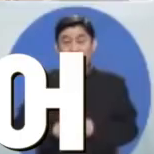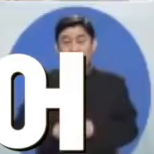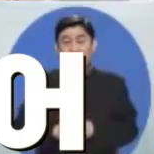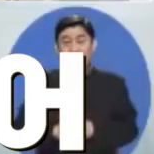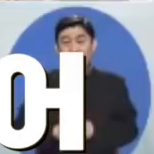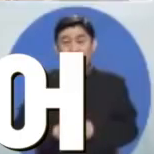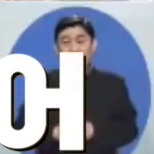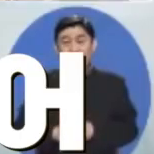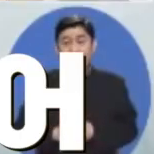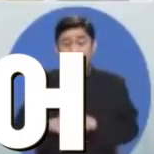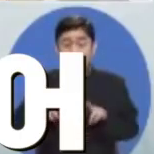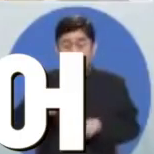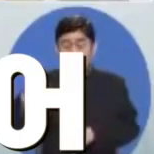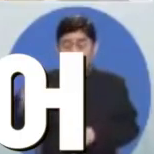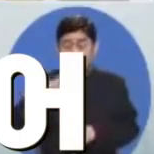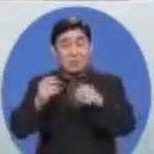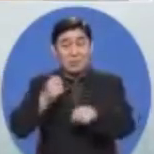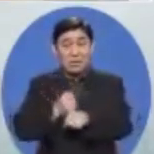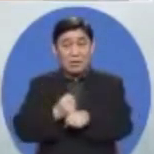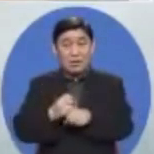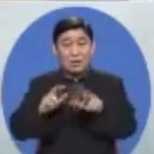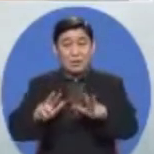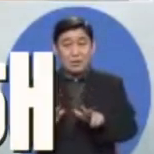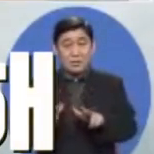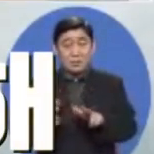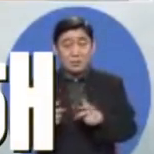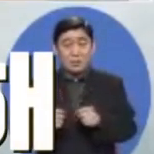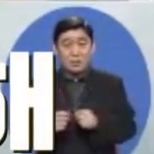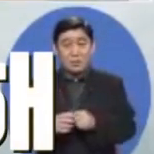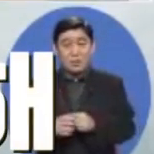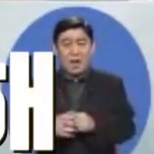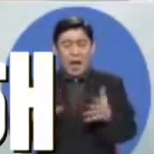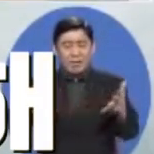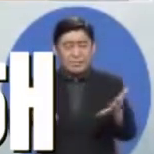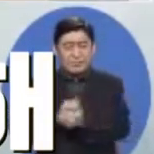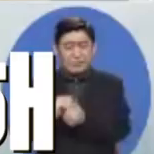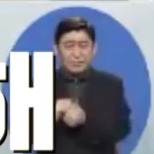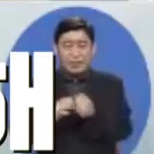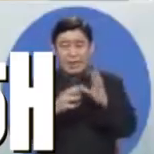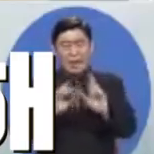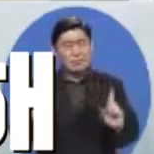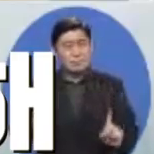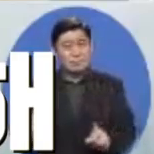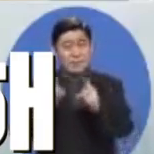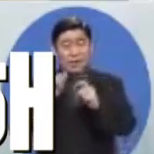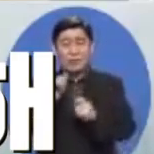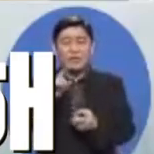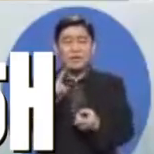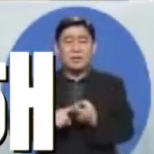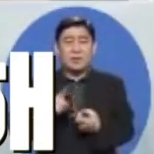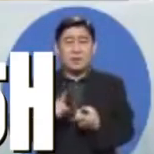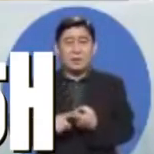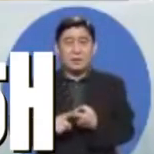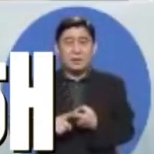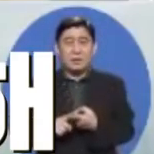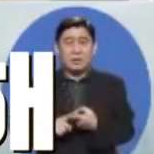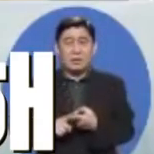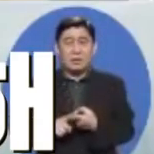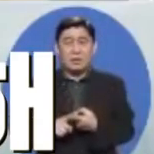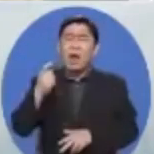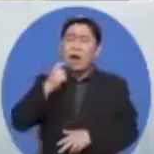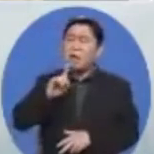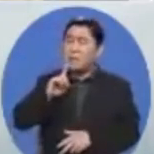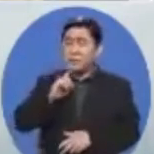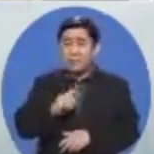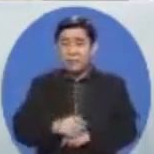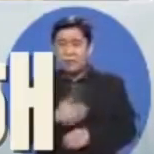것에 대해서 신뢰하지 않습니다. 지금 현재 이렇게 진흙탕으로 사실은 계속 논쟁하고 있는 것에 대해서 도민들은 되게